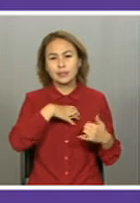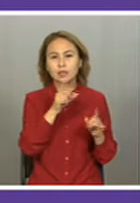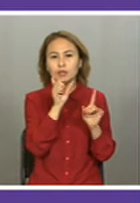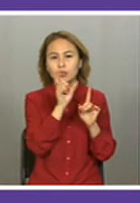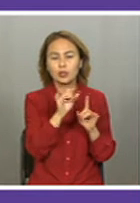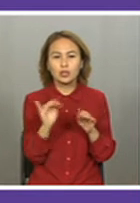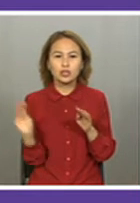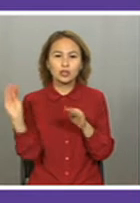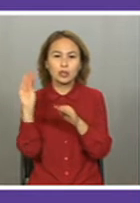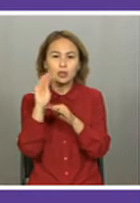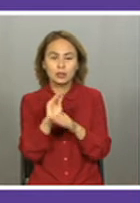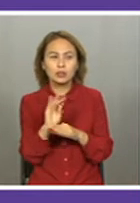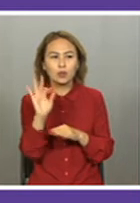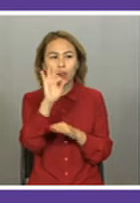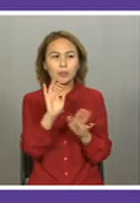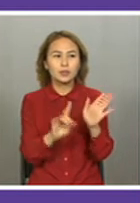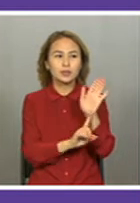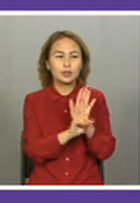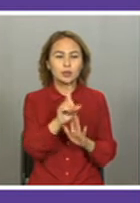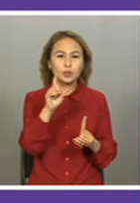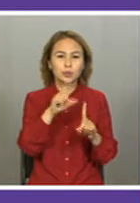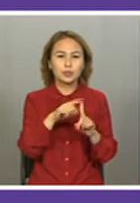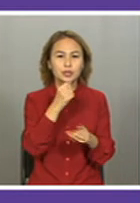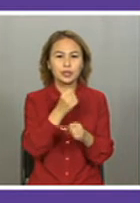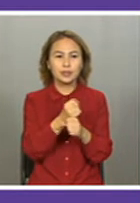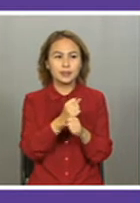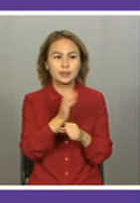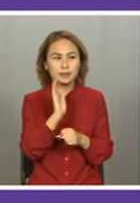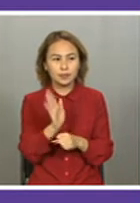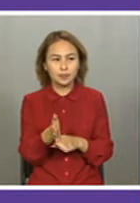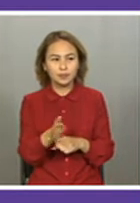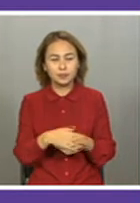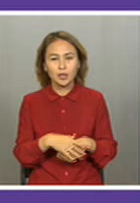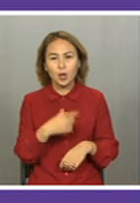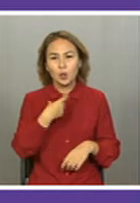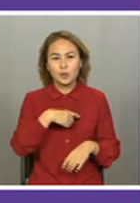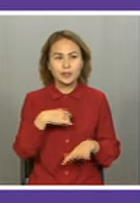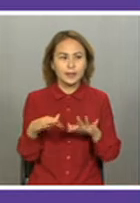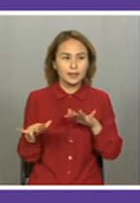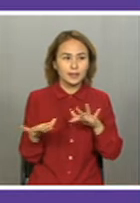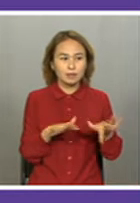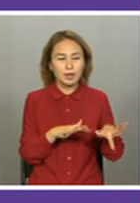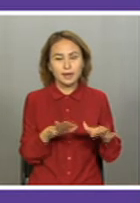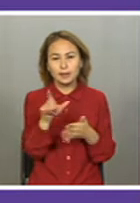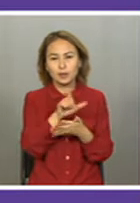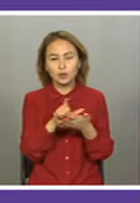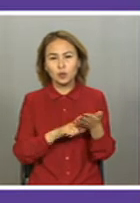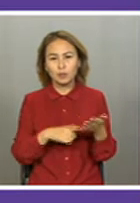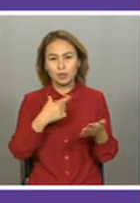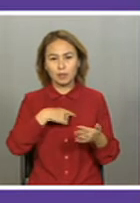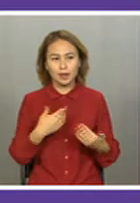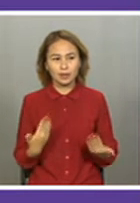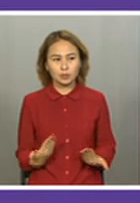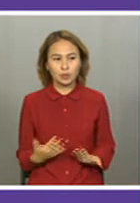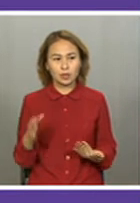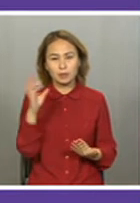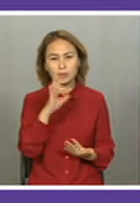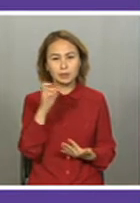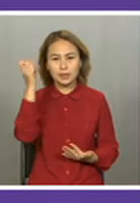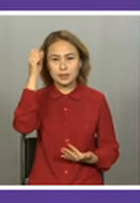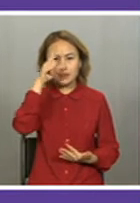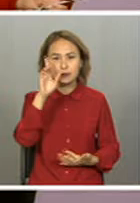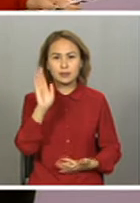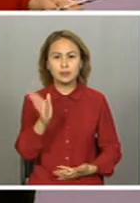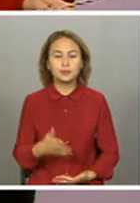жалғау арқылы туынды сөз жасайсыңдар. Өзіндік іс-әрекеті баяндалған өмір баян туралы